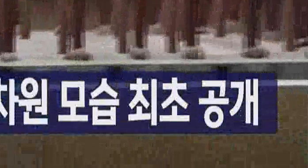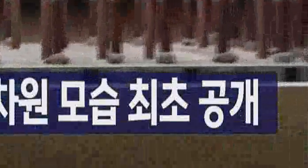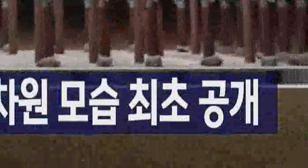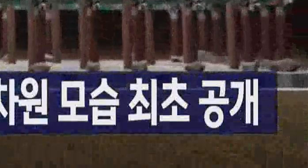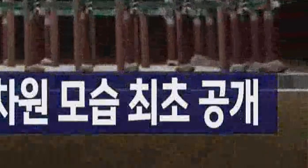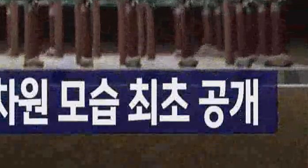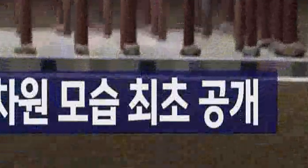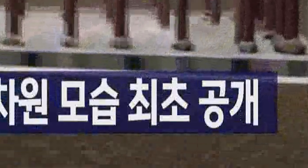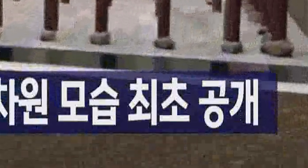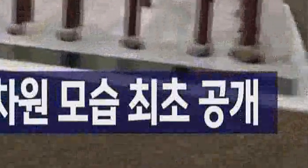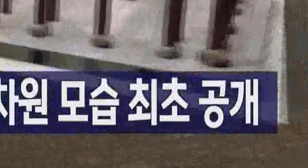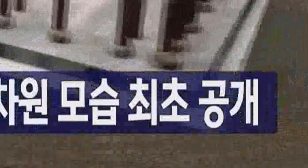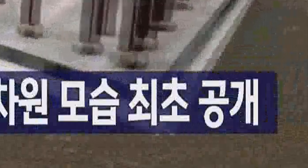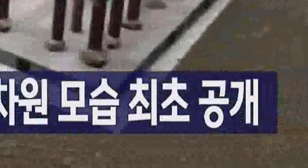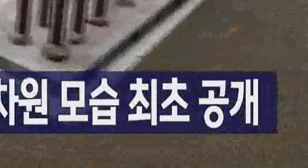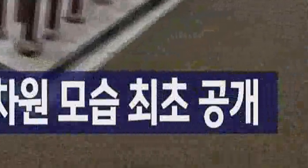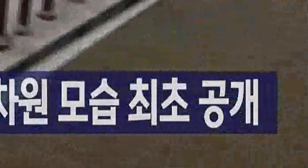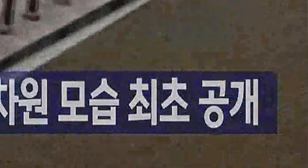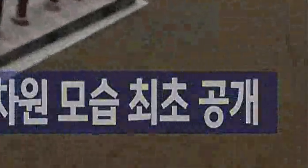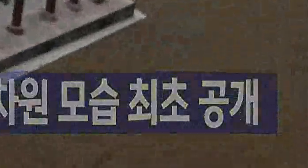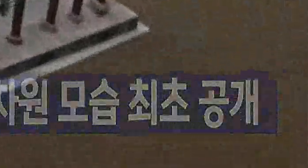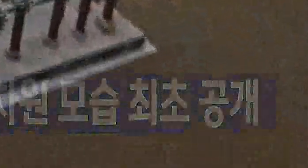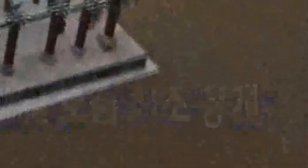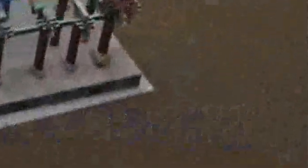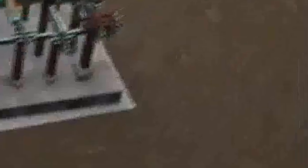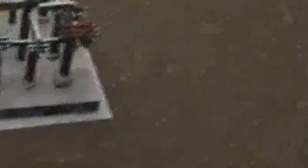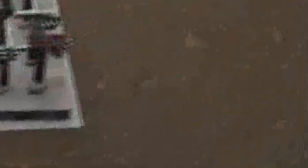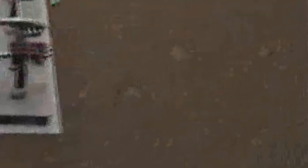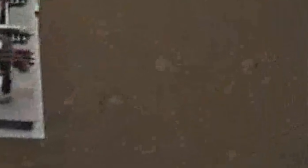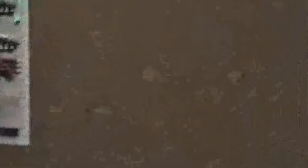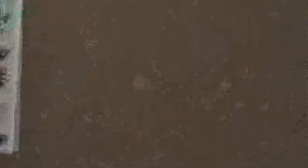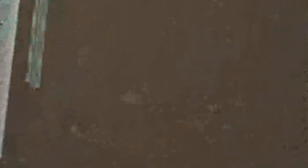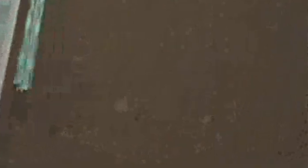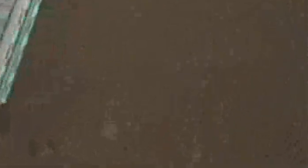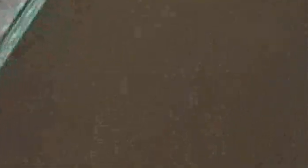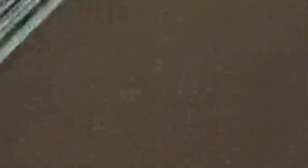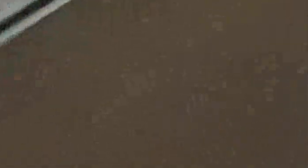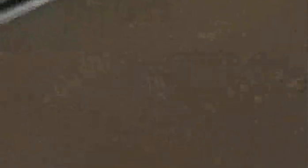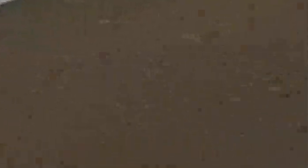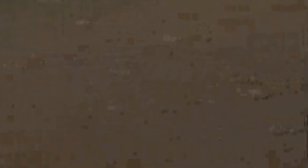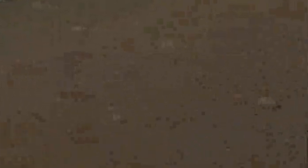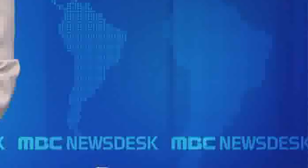현재 40%의 공정률로 공사의 속도를 내고 있습니다.